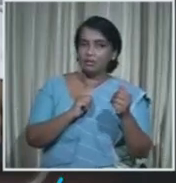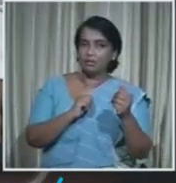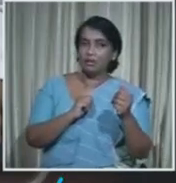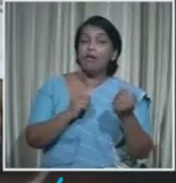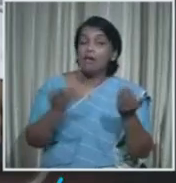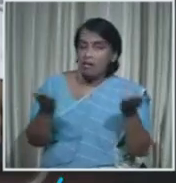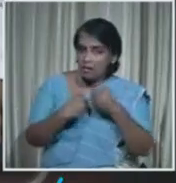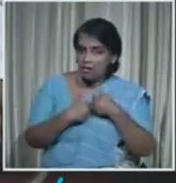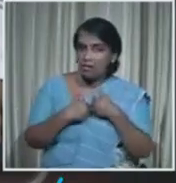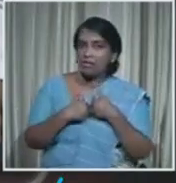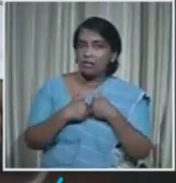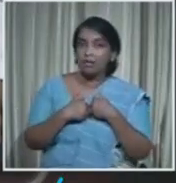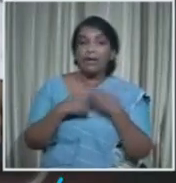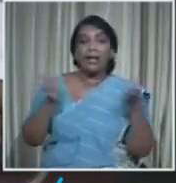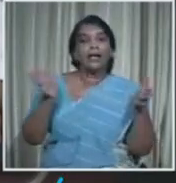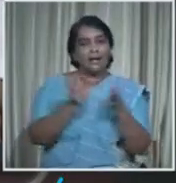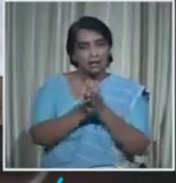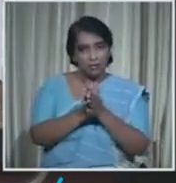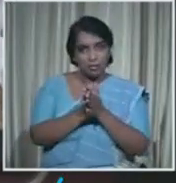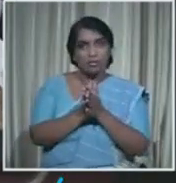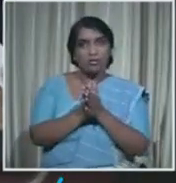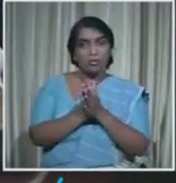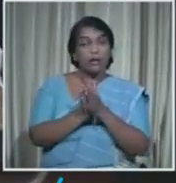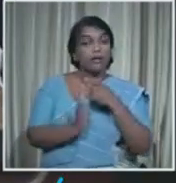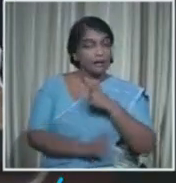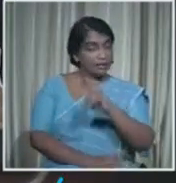අපි එකතු වෙමු